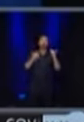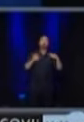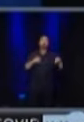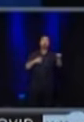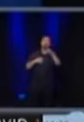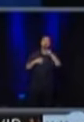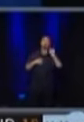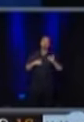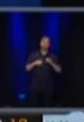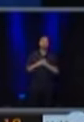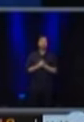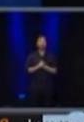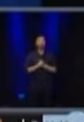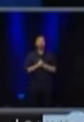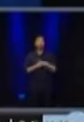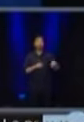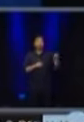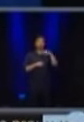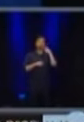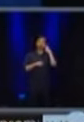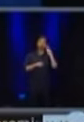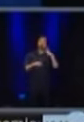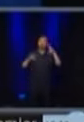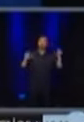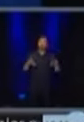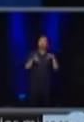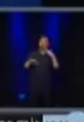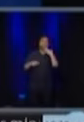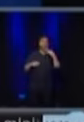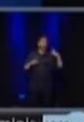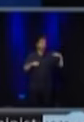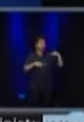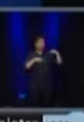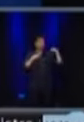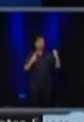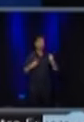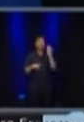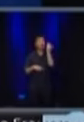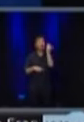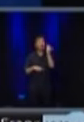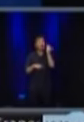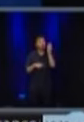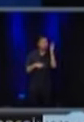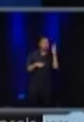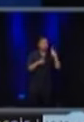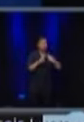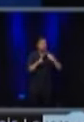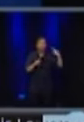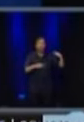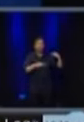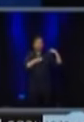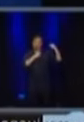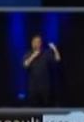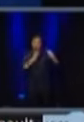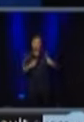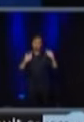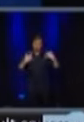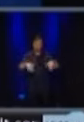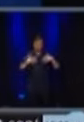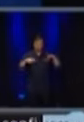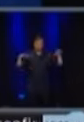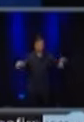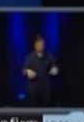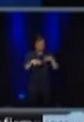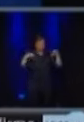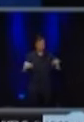Québécoises apprécient le travail du personnel du réseau de la santé dans les 15 à 16 derniers mois. Alors, le minimum qu'on peut leur donner,